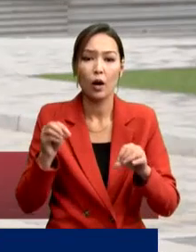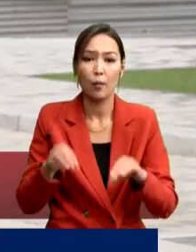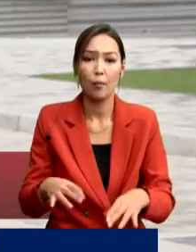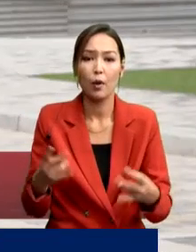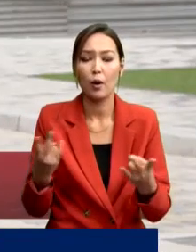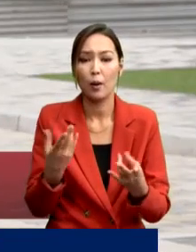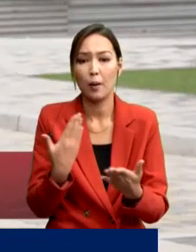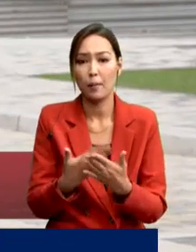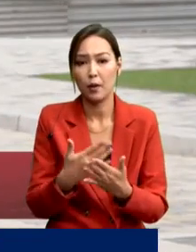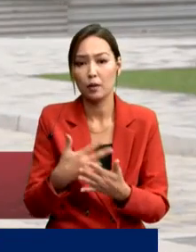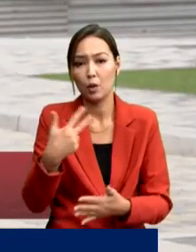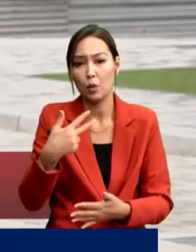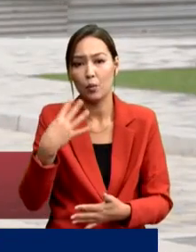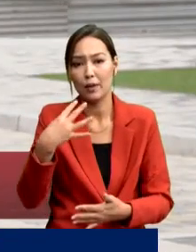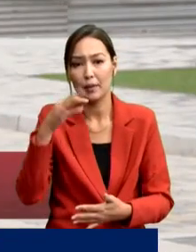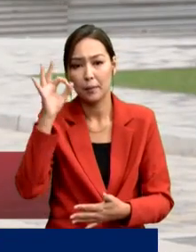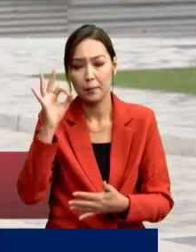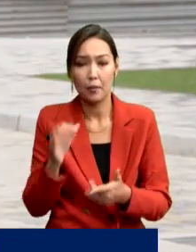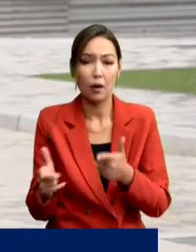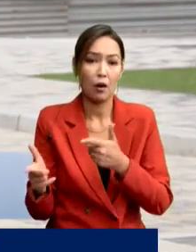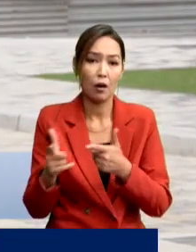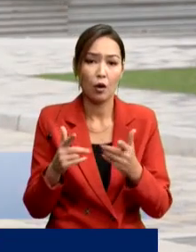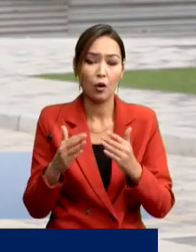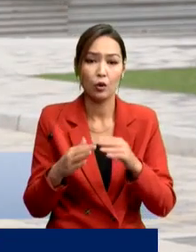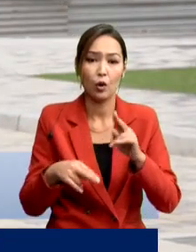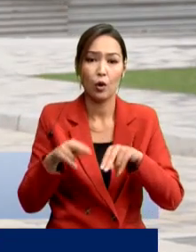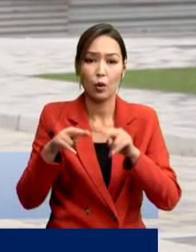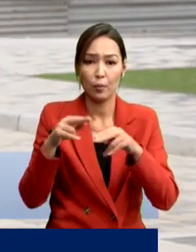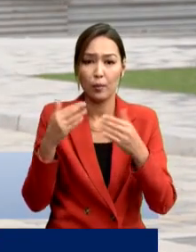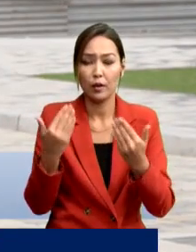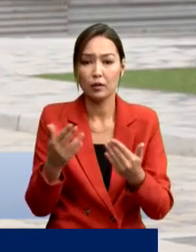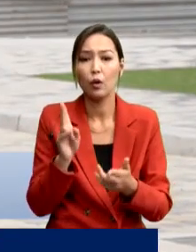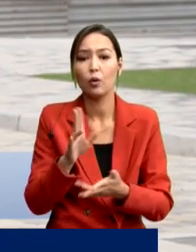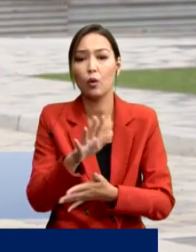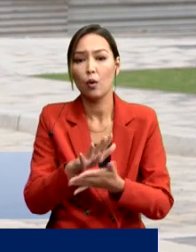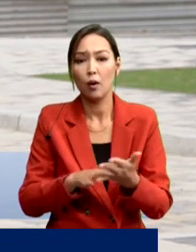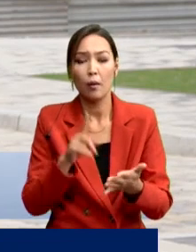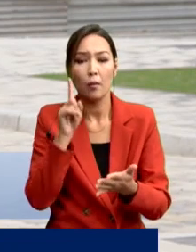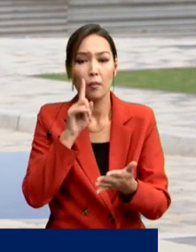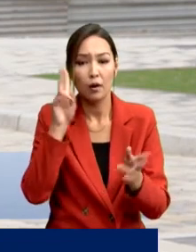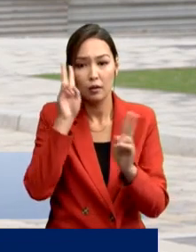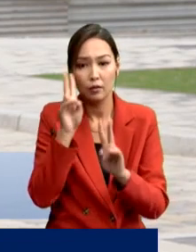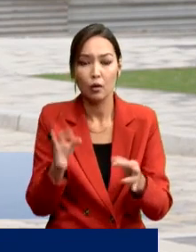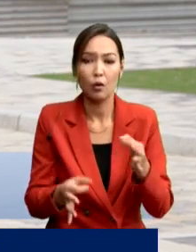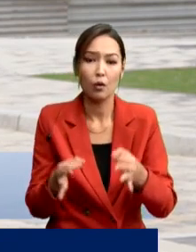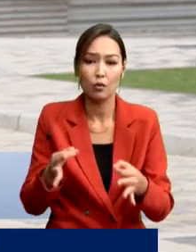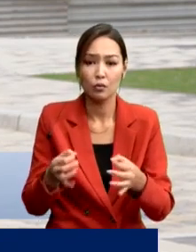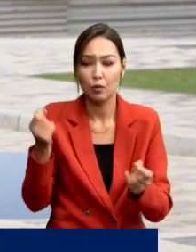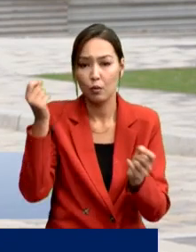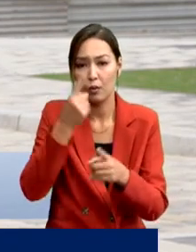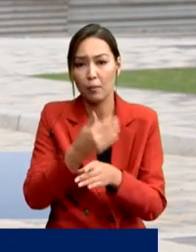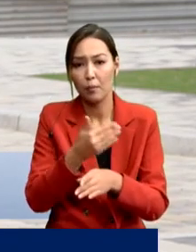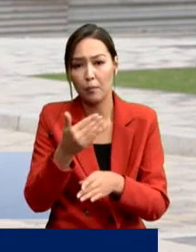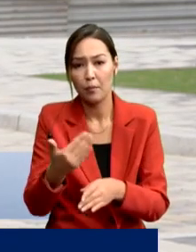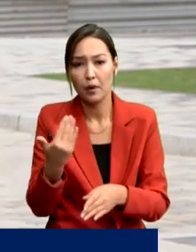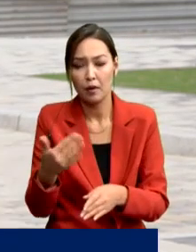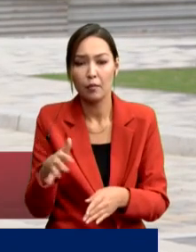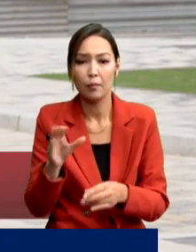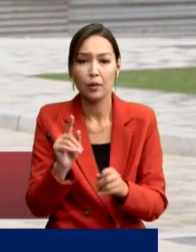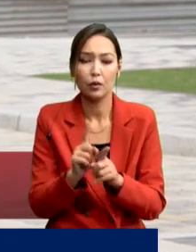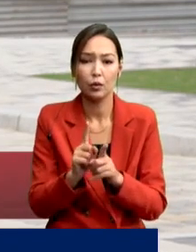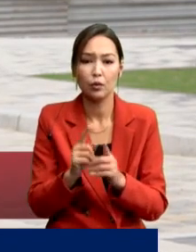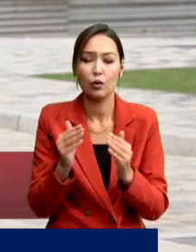Шамамен 30-40% ғана дайын тұрғын үйдің құрылысын әрі қарай кім жалғастыратыны сот шешімінен кейін белгілі болады. Оған дейін өзге бөліктер